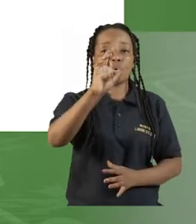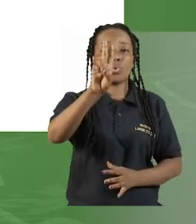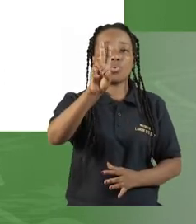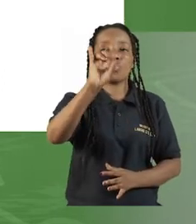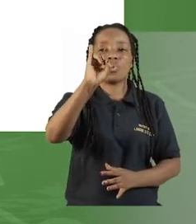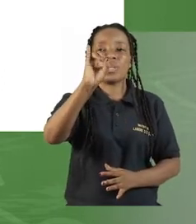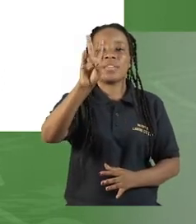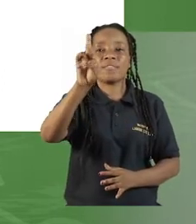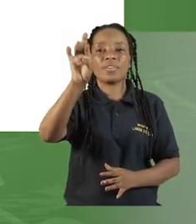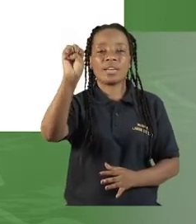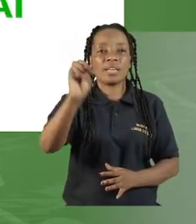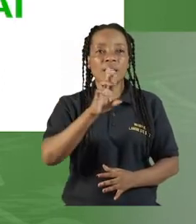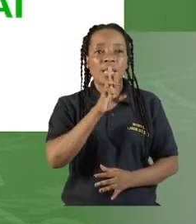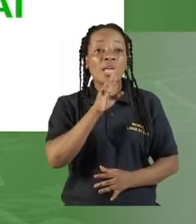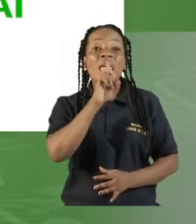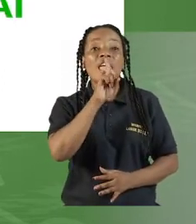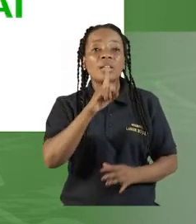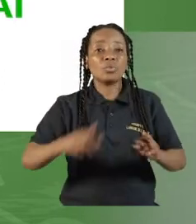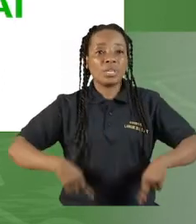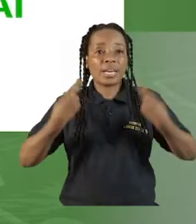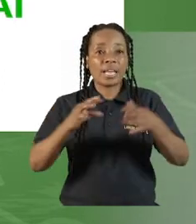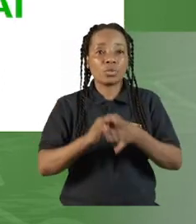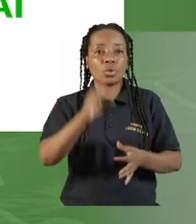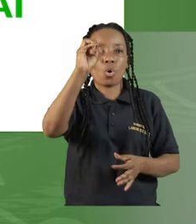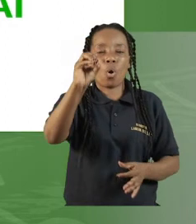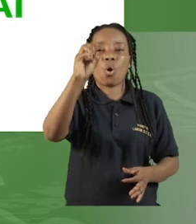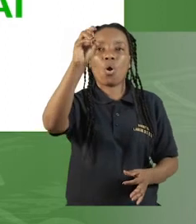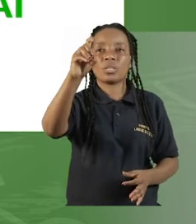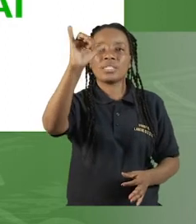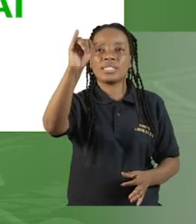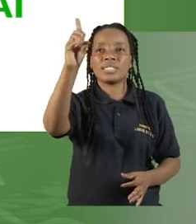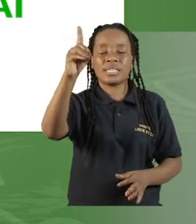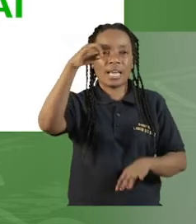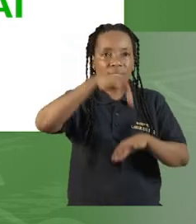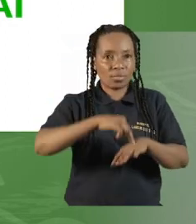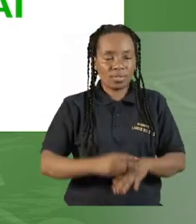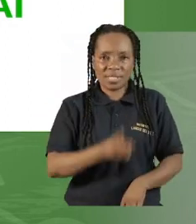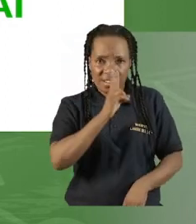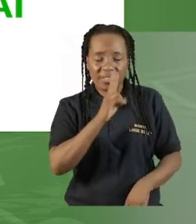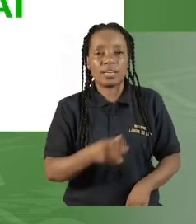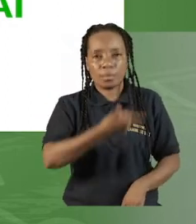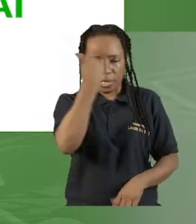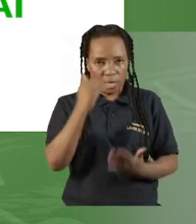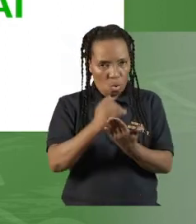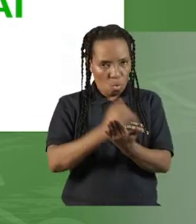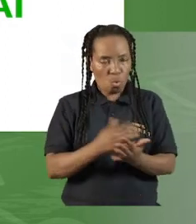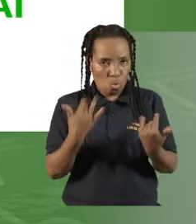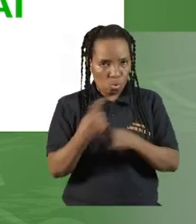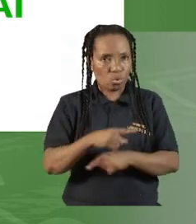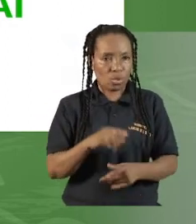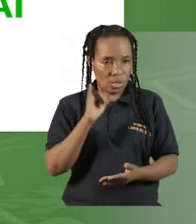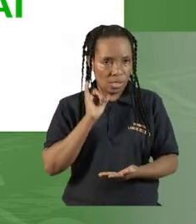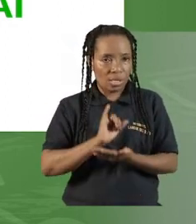Nous répondons par vrai. C'est d'ailleurs le sujet de notre leçon. Et enfin, pour la